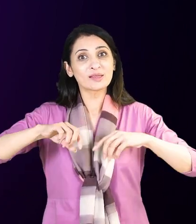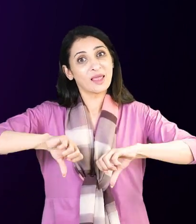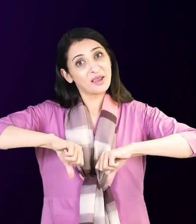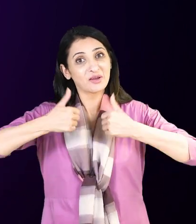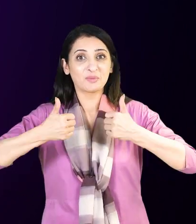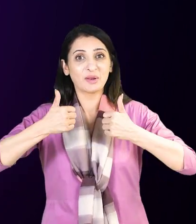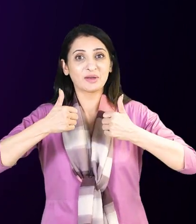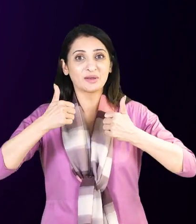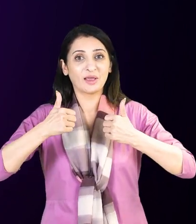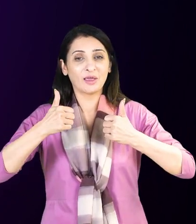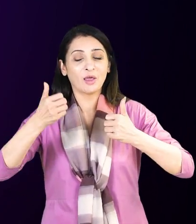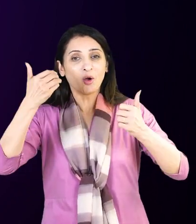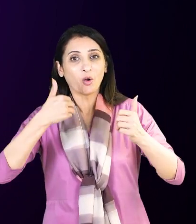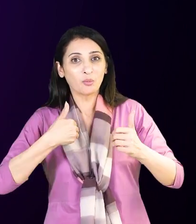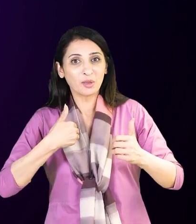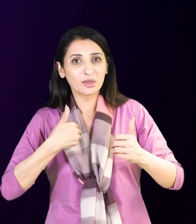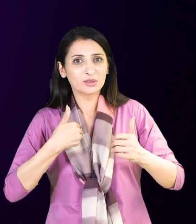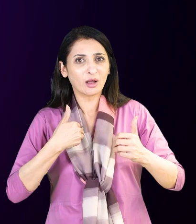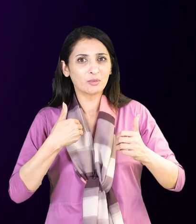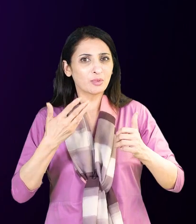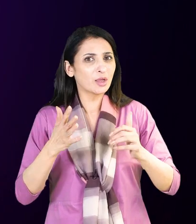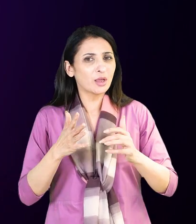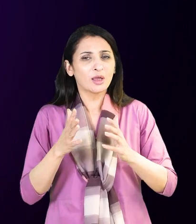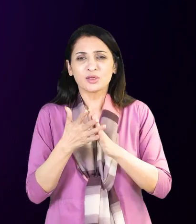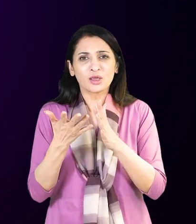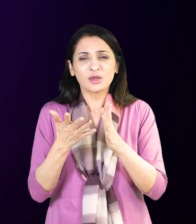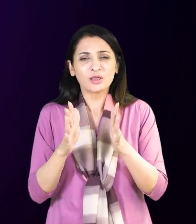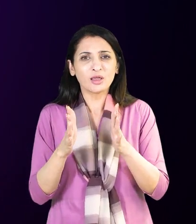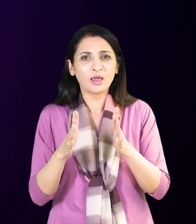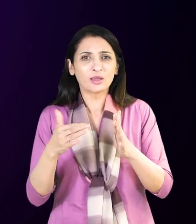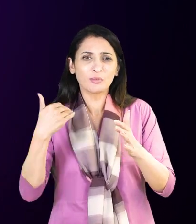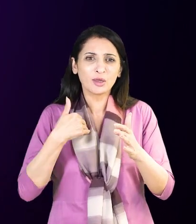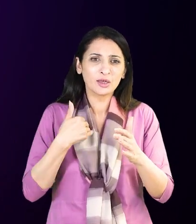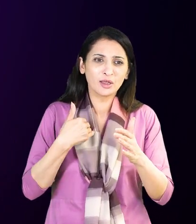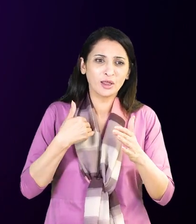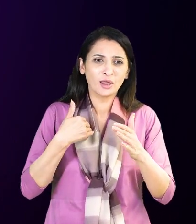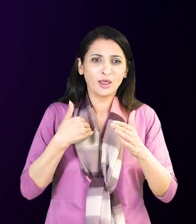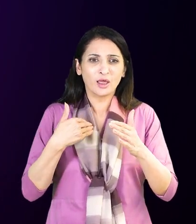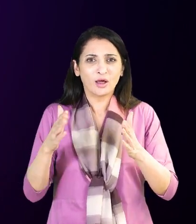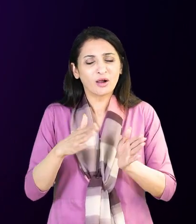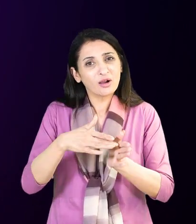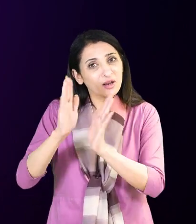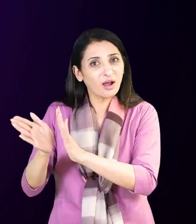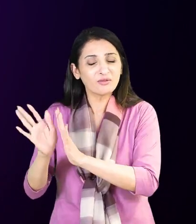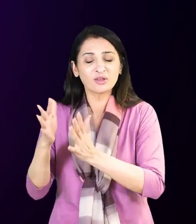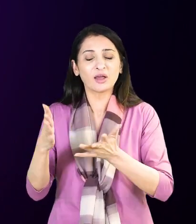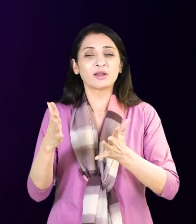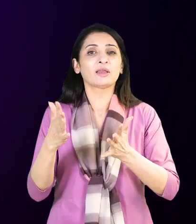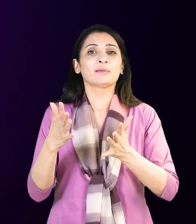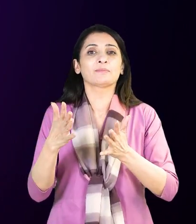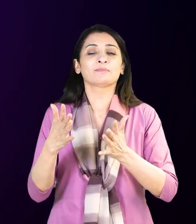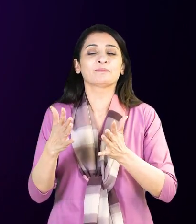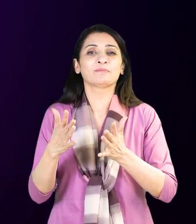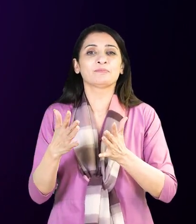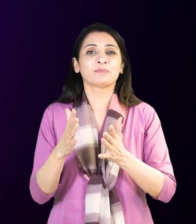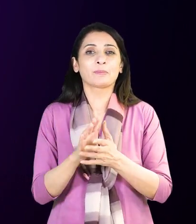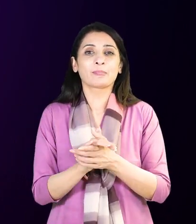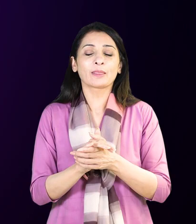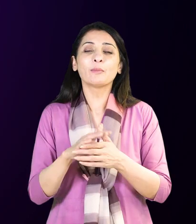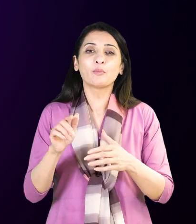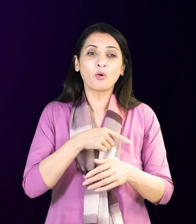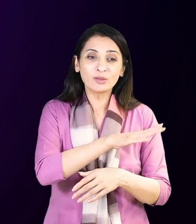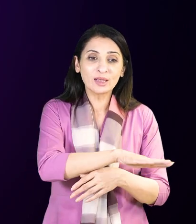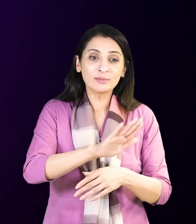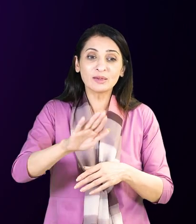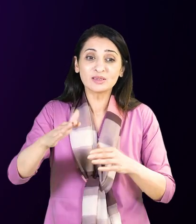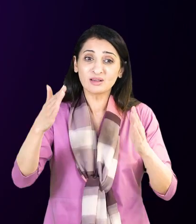वो इतना इंडिपेंडेंट है ना, तो एंड आई डोंट फील कि उसकी कोई मेरे साथ ऐसी कोई रेजिस्टेंस है। मैंने बहुत से बच्चे ऐसे भी देखे हैं जो कि घरों में